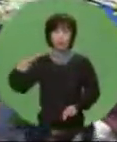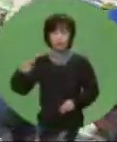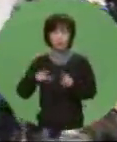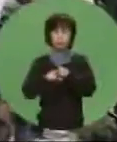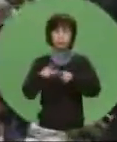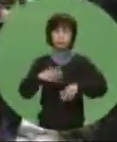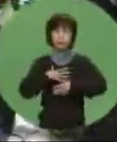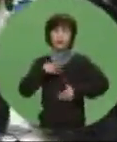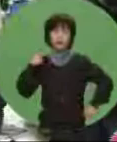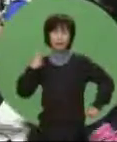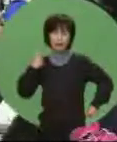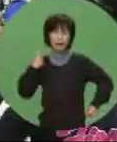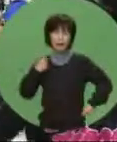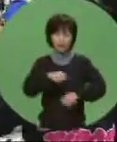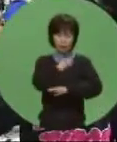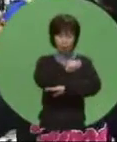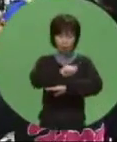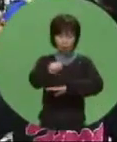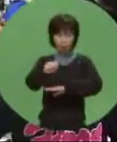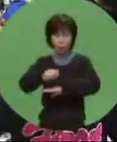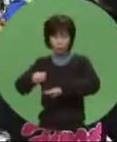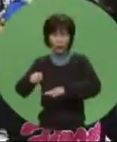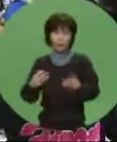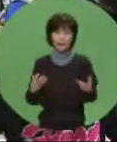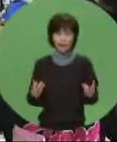が課題に挑戦しました。